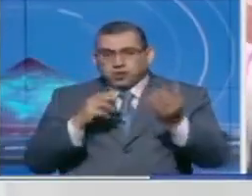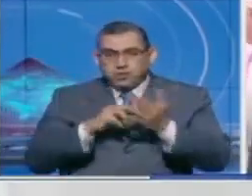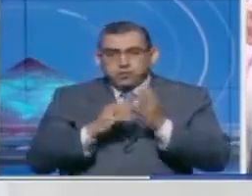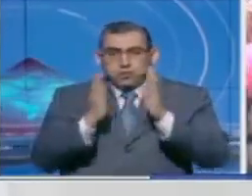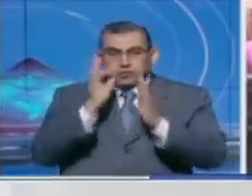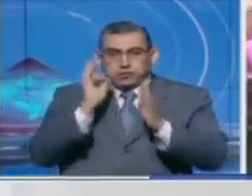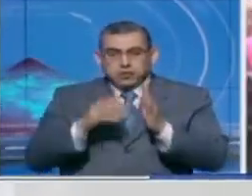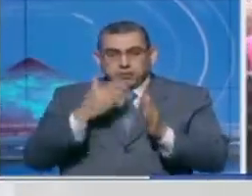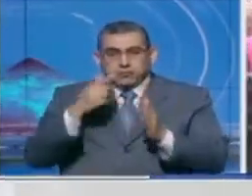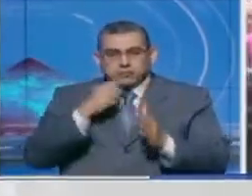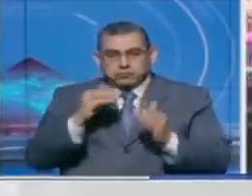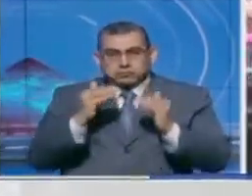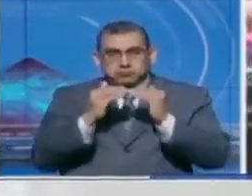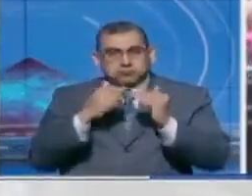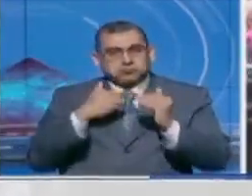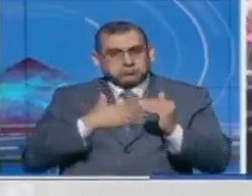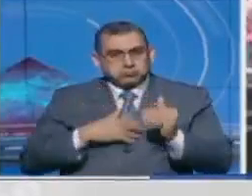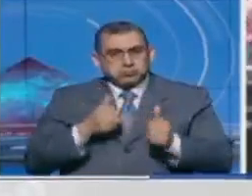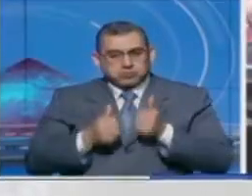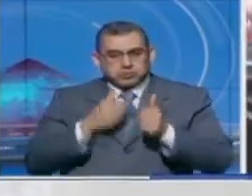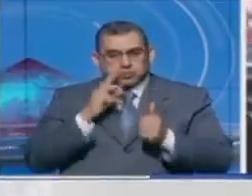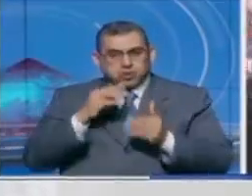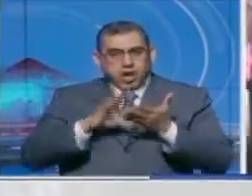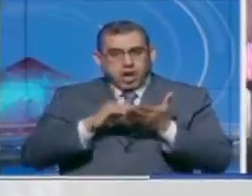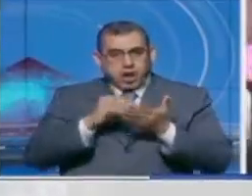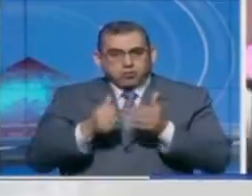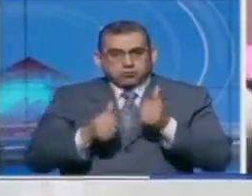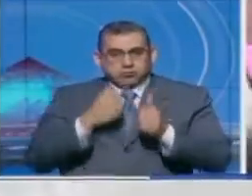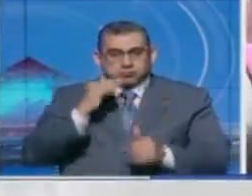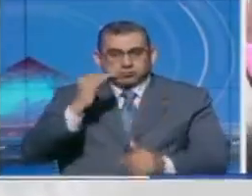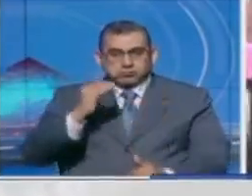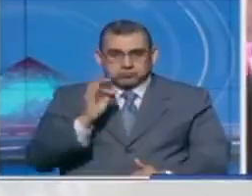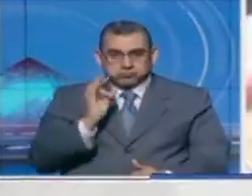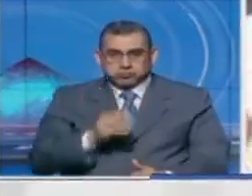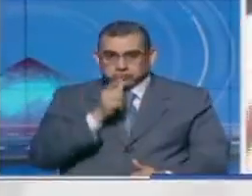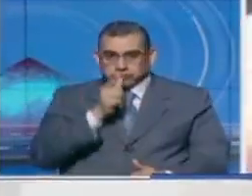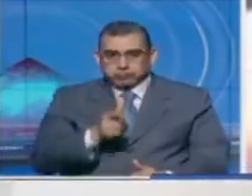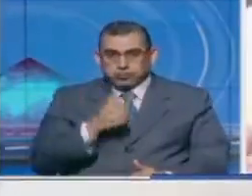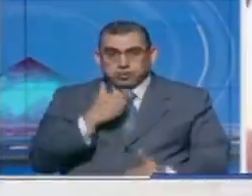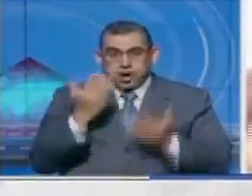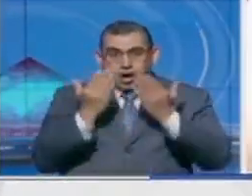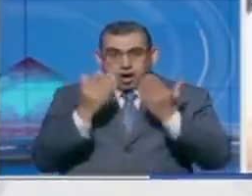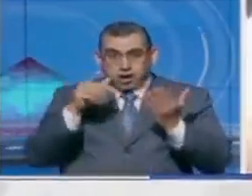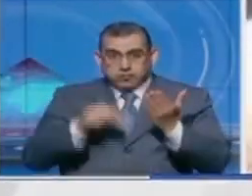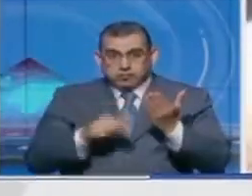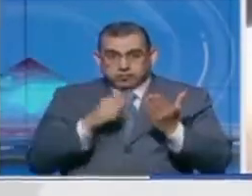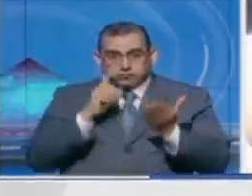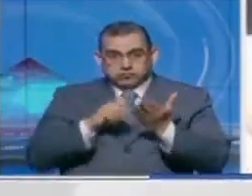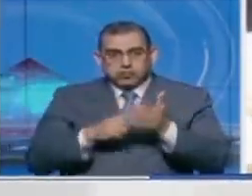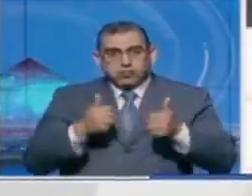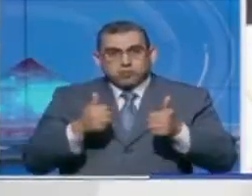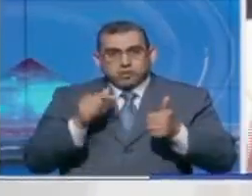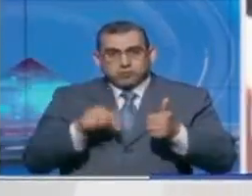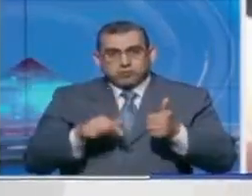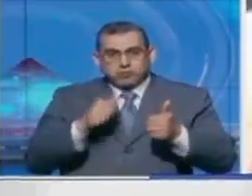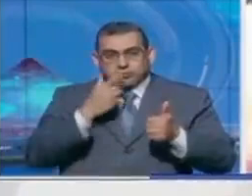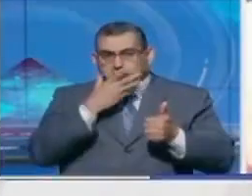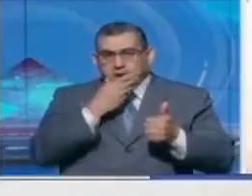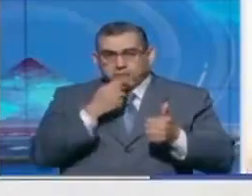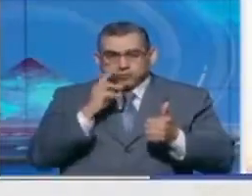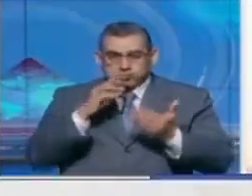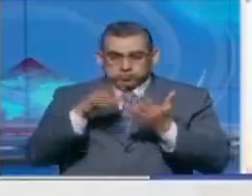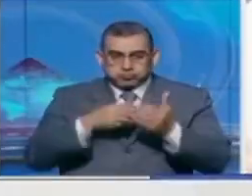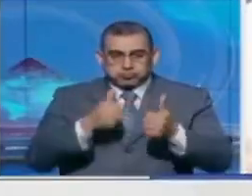مستوى الطالب اللي هو مش لازم يفكر قوي، يعني هو سهل، كان حلو. القراءة كانت دايركت وكانت حلوة